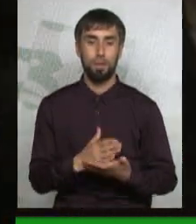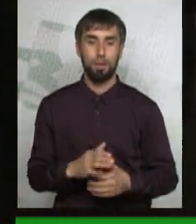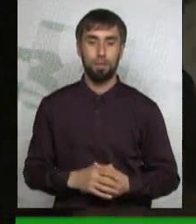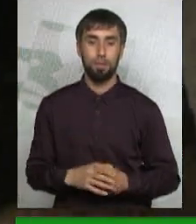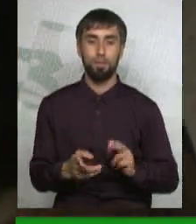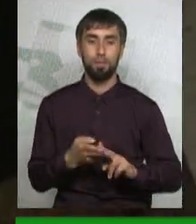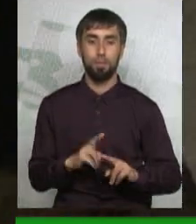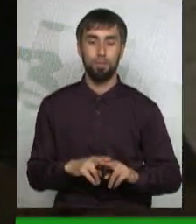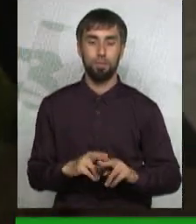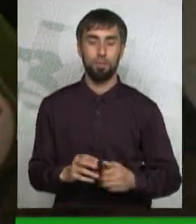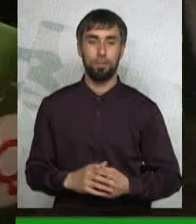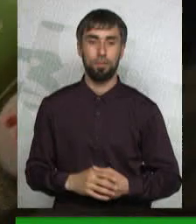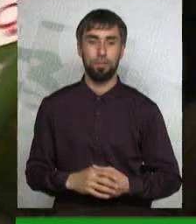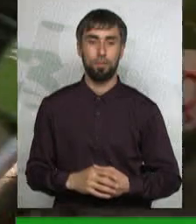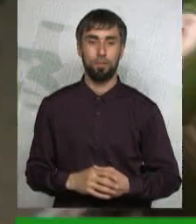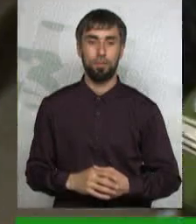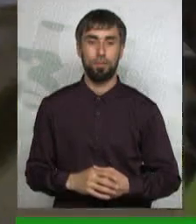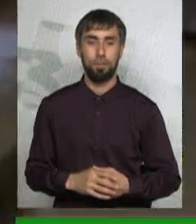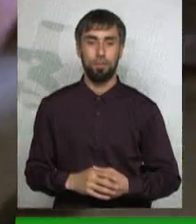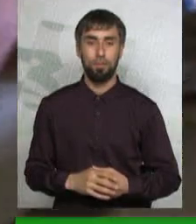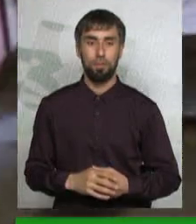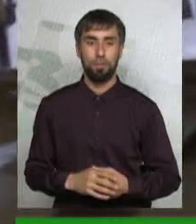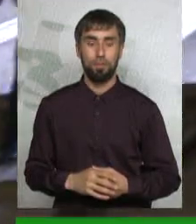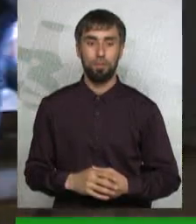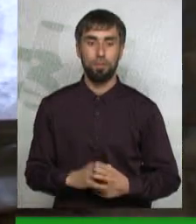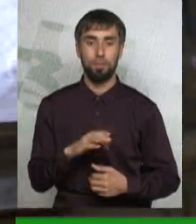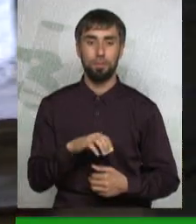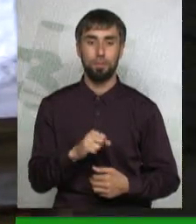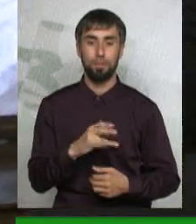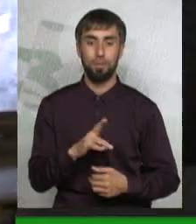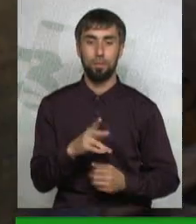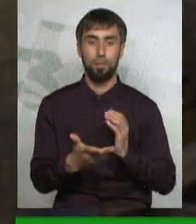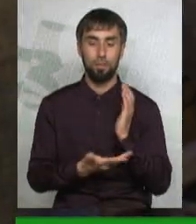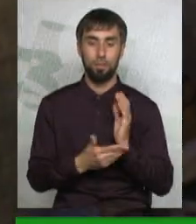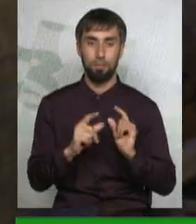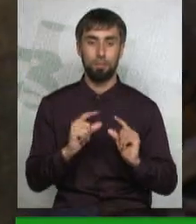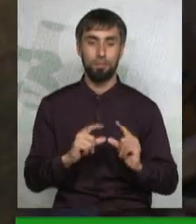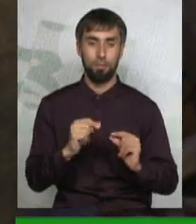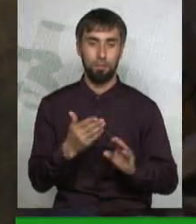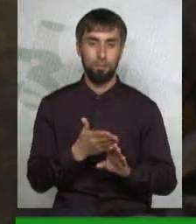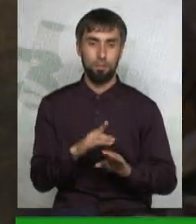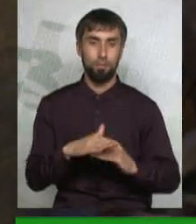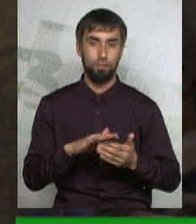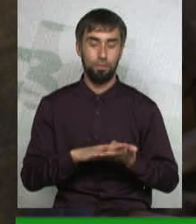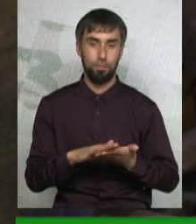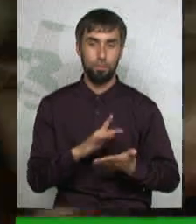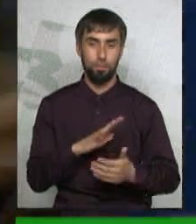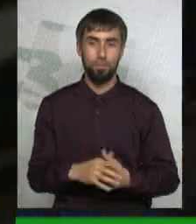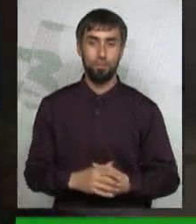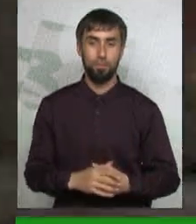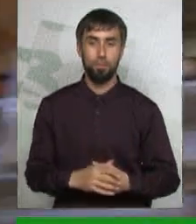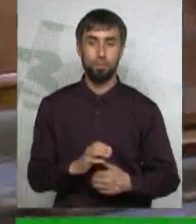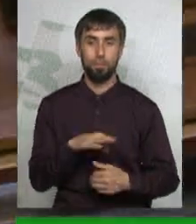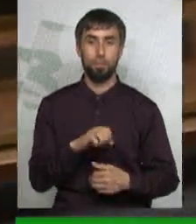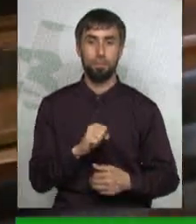я рейсмусов станков, выходишь, я очень ардак, хайт, шрифовки, ардак, я ер. И терсовочник,